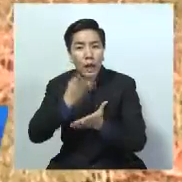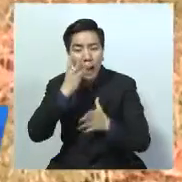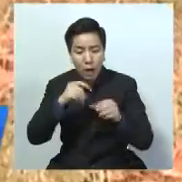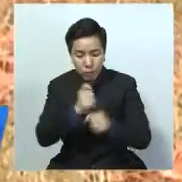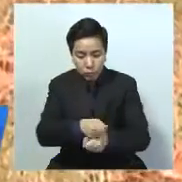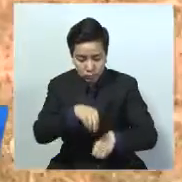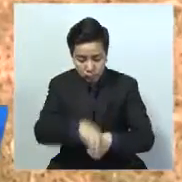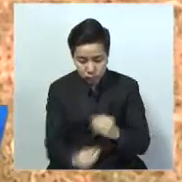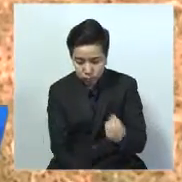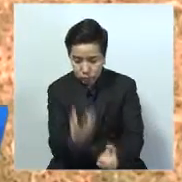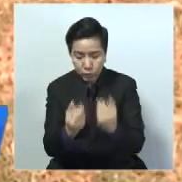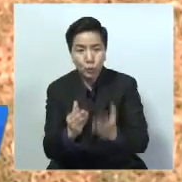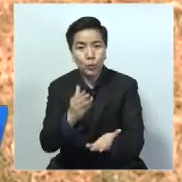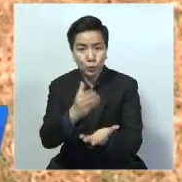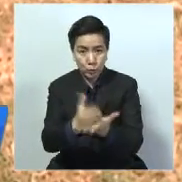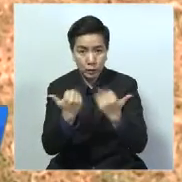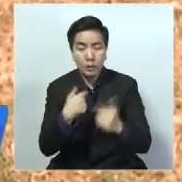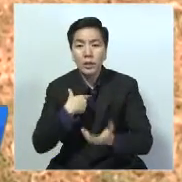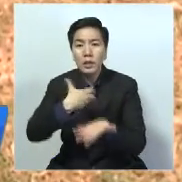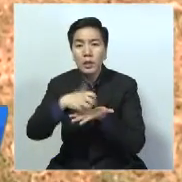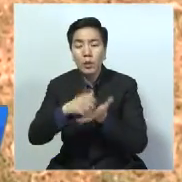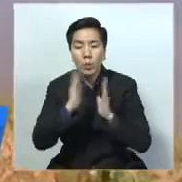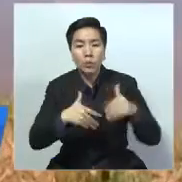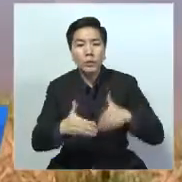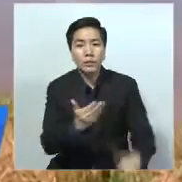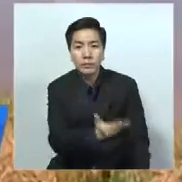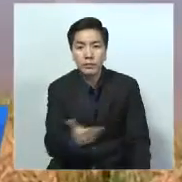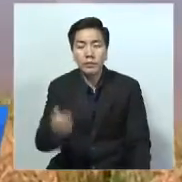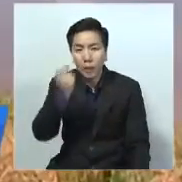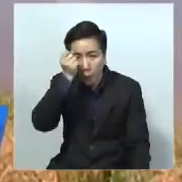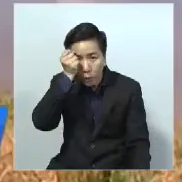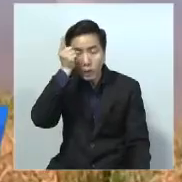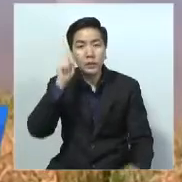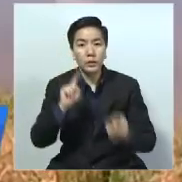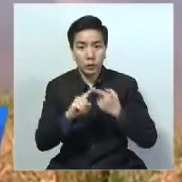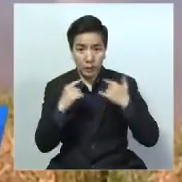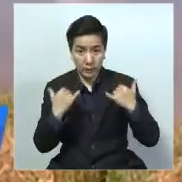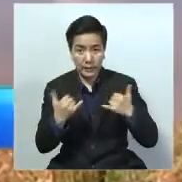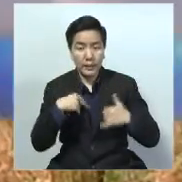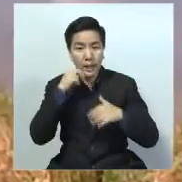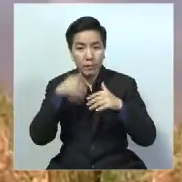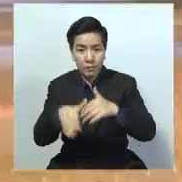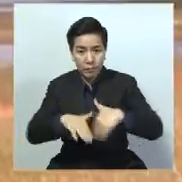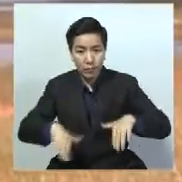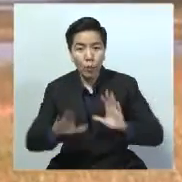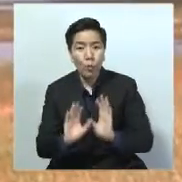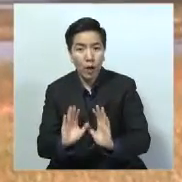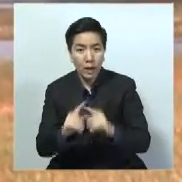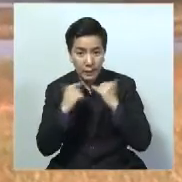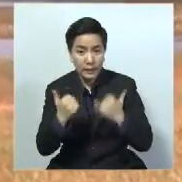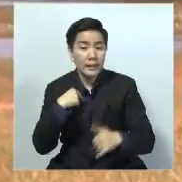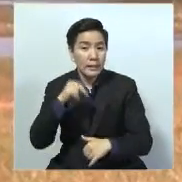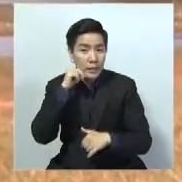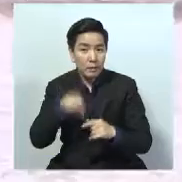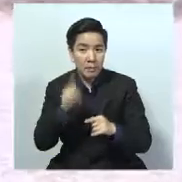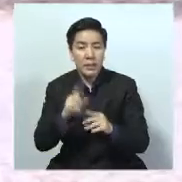ข้าวนาปรังโดยบอกเล่าสถานการณ์ต่างๆให้ประชาชนรับทราบอย่างละเอียดสำหรับอ่างเก็บน้ำกกม่วงค่ะเป็น